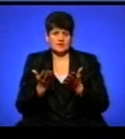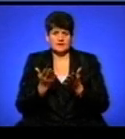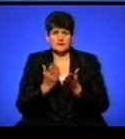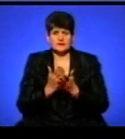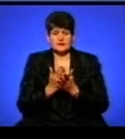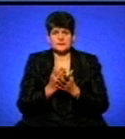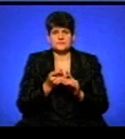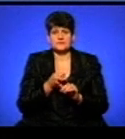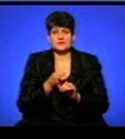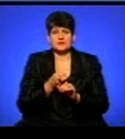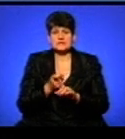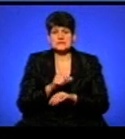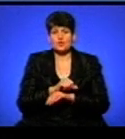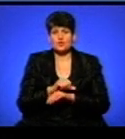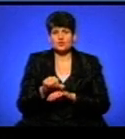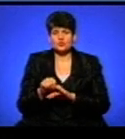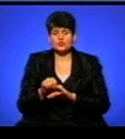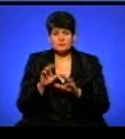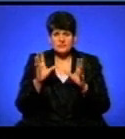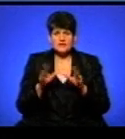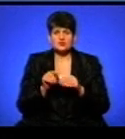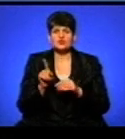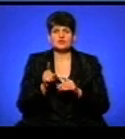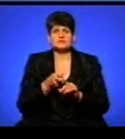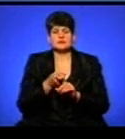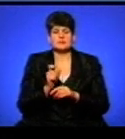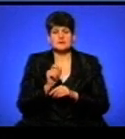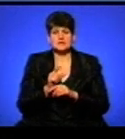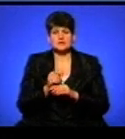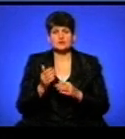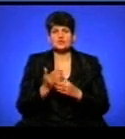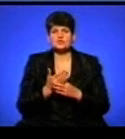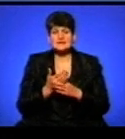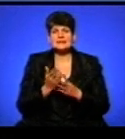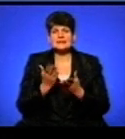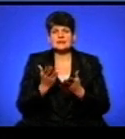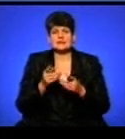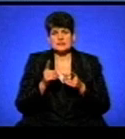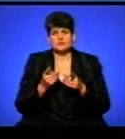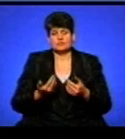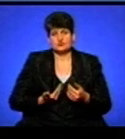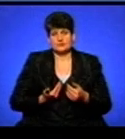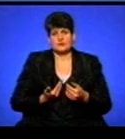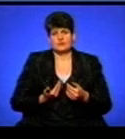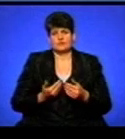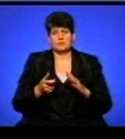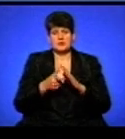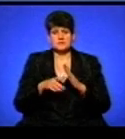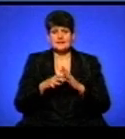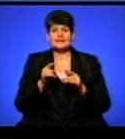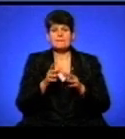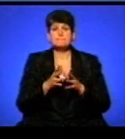стосуються щодо закордону і взагалі щодо призначення субсидії, яка дійсно проживає в житловому приміщенні. Тим більше,